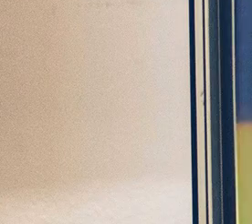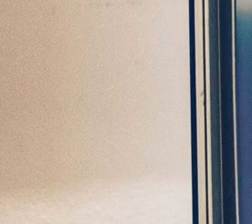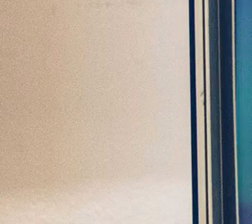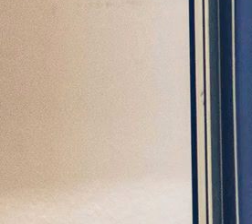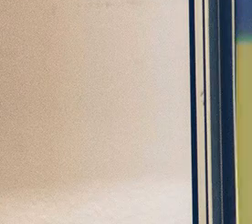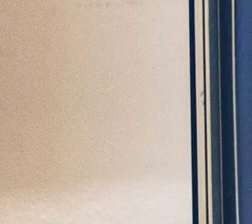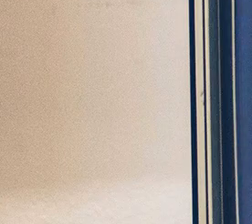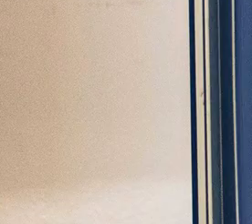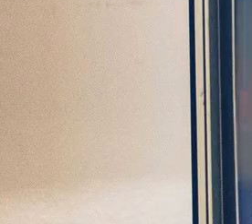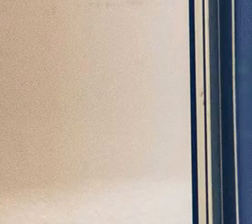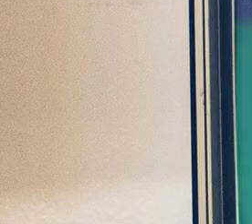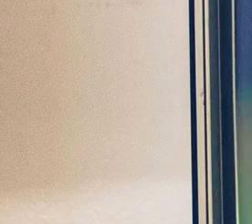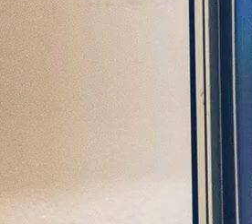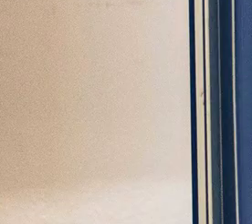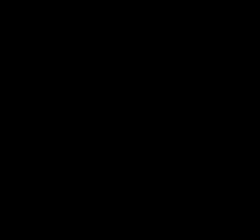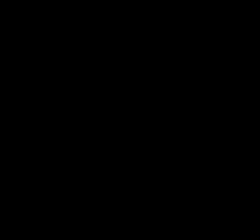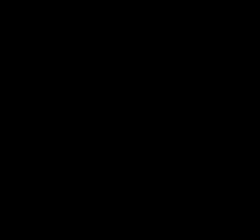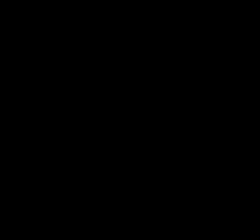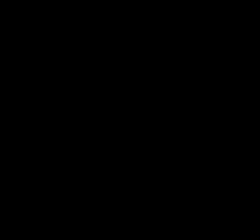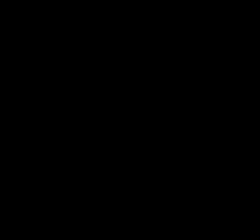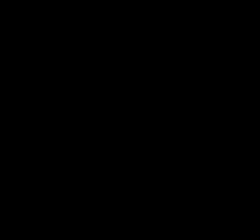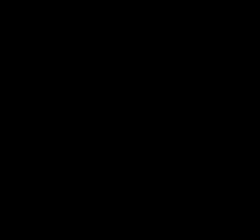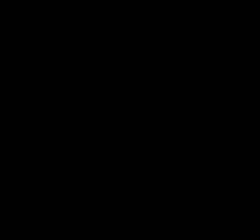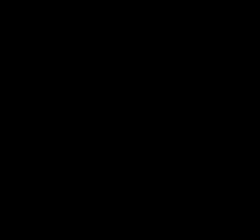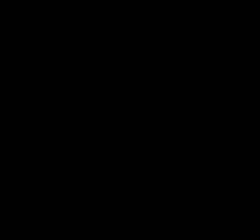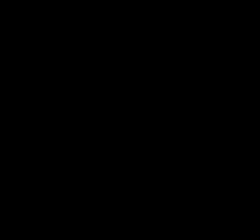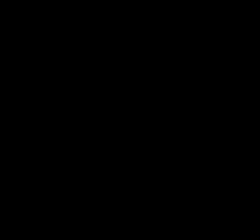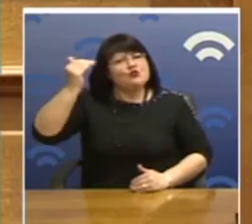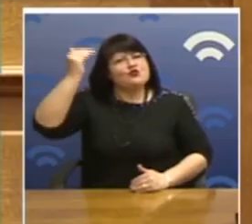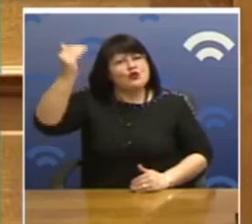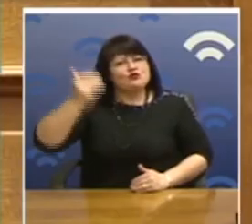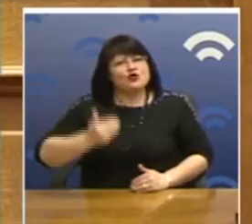κι είναι τα νεύρα μου σπασμένα.